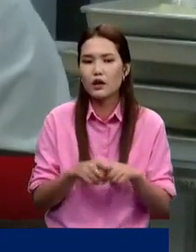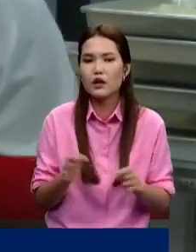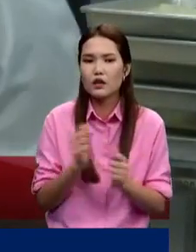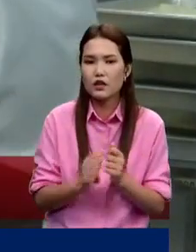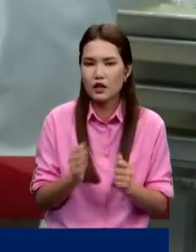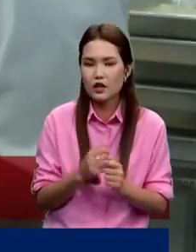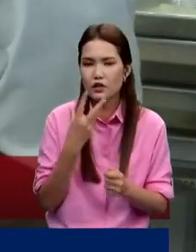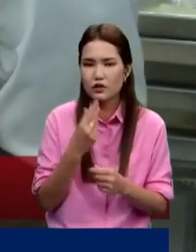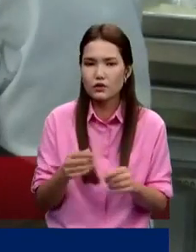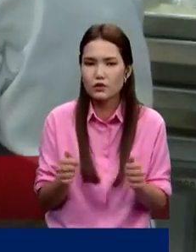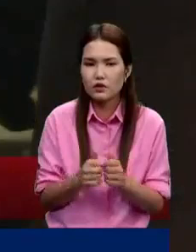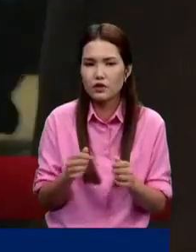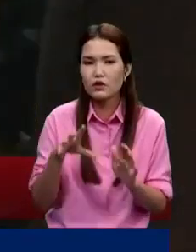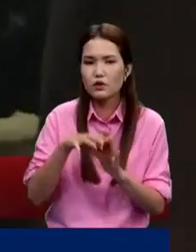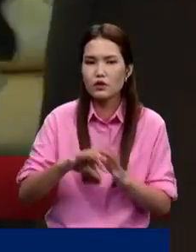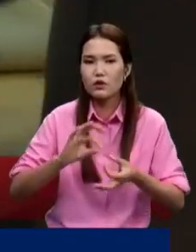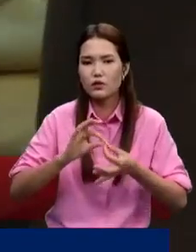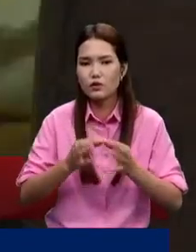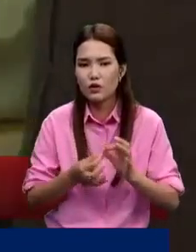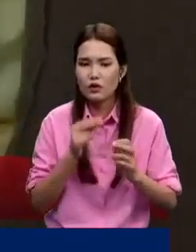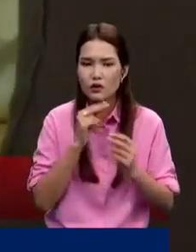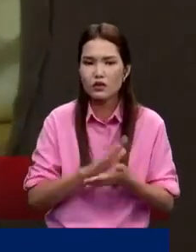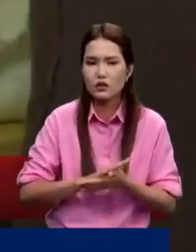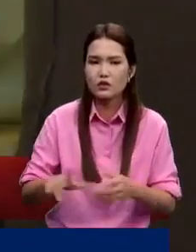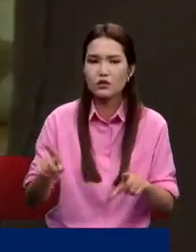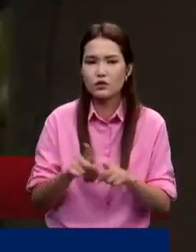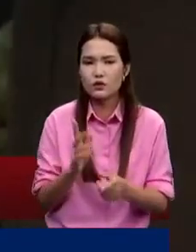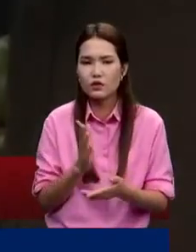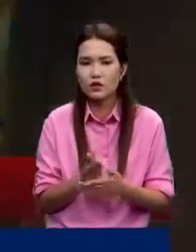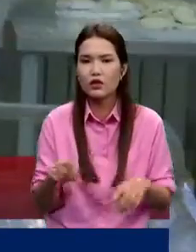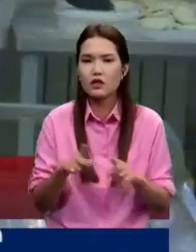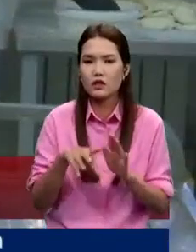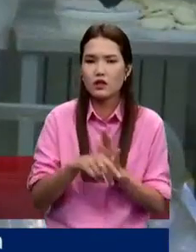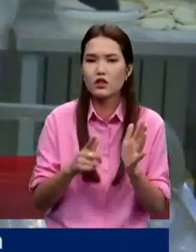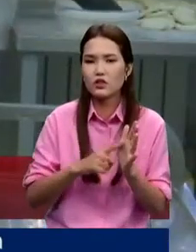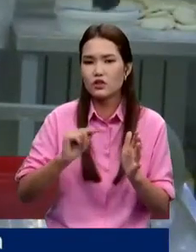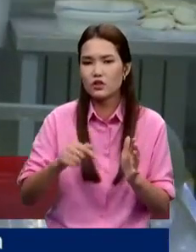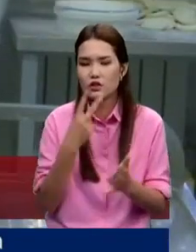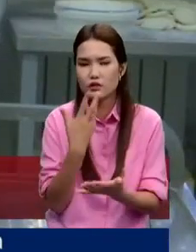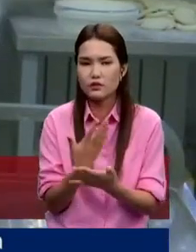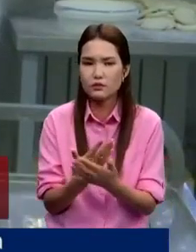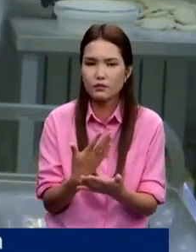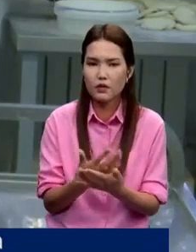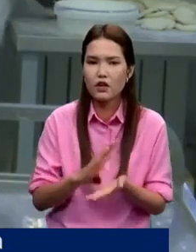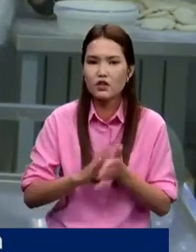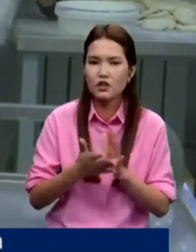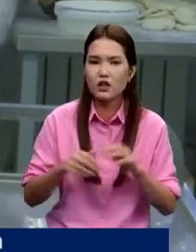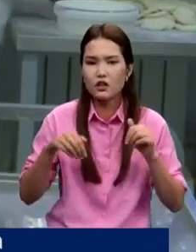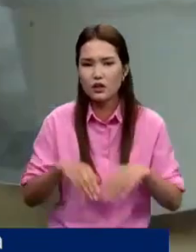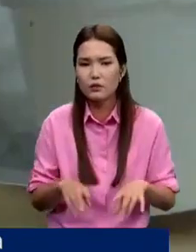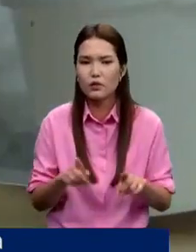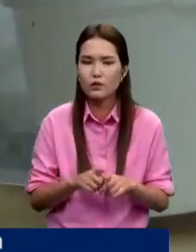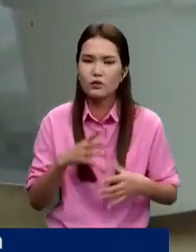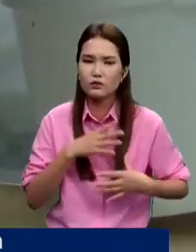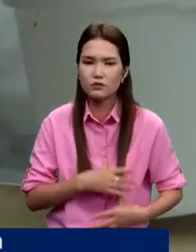жылда өтемақыға сол бойы қол жеткізе алмағандықтарын айтты. Сондықтан бизнесті өлтірмес үшін шара қабылдауды бүгіннен бастау